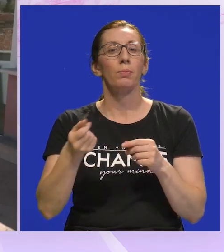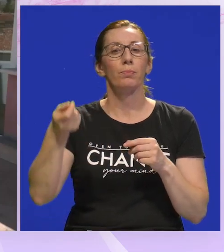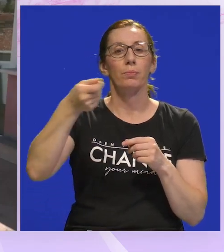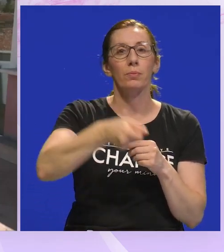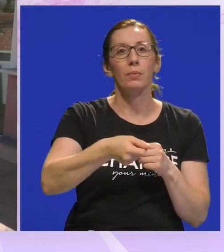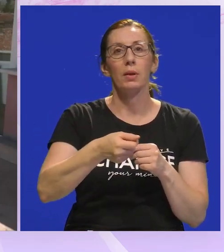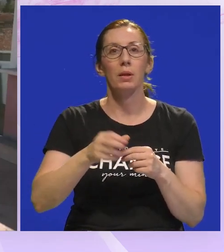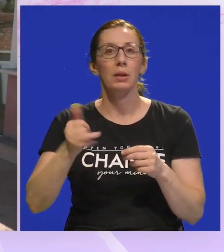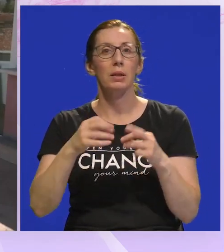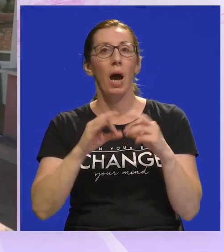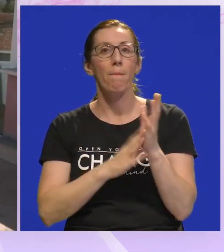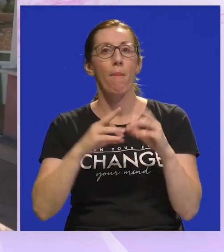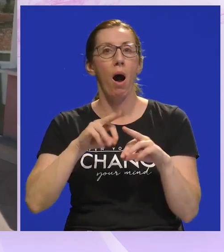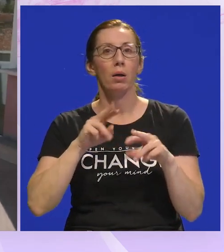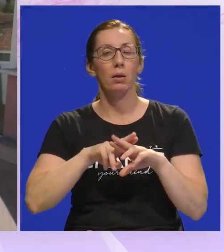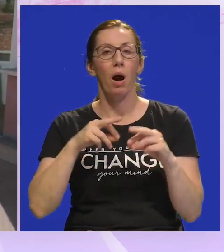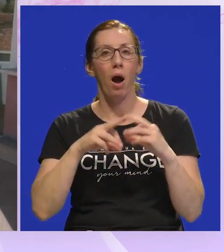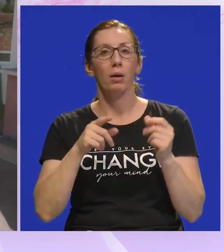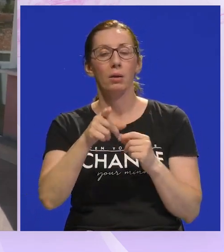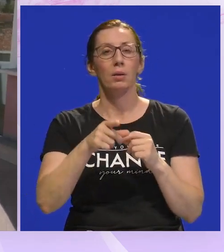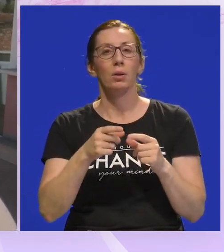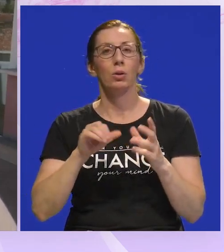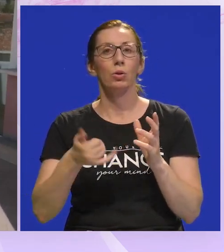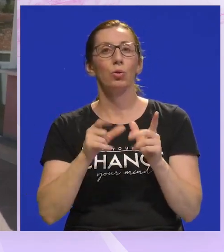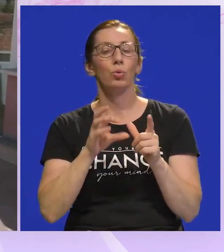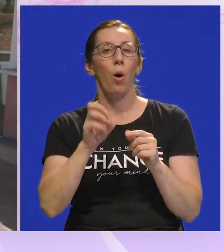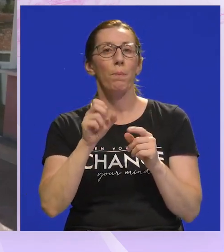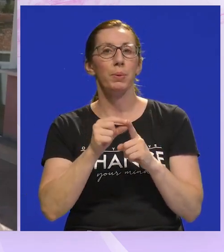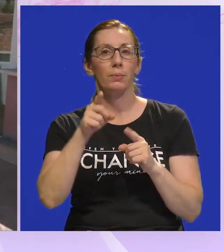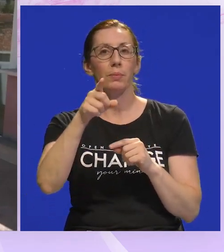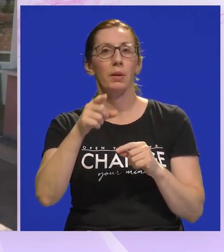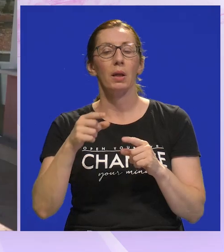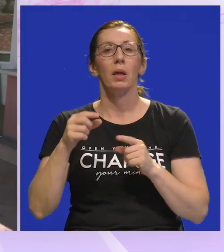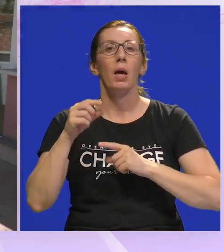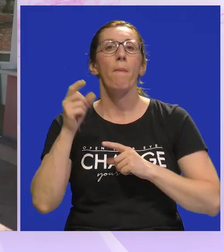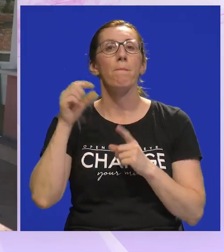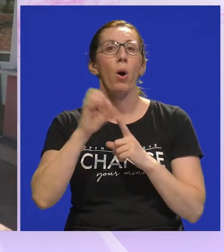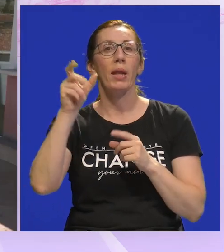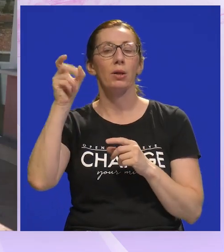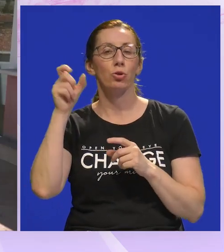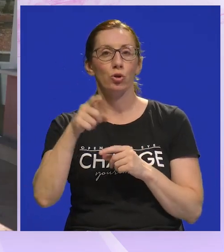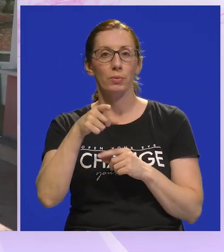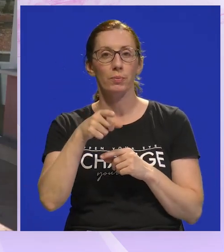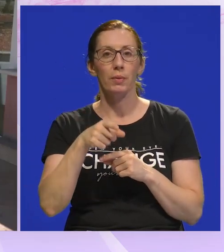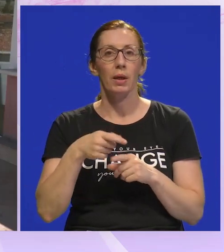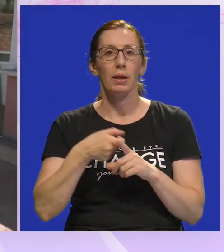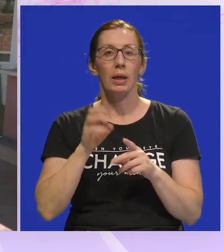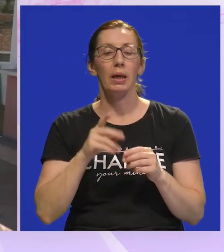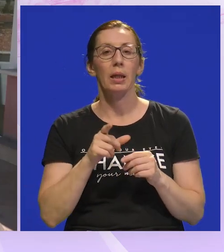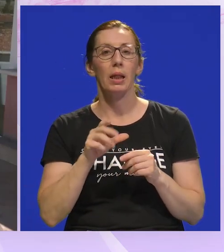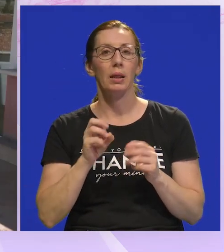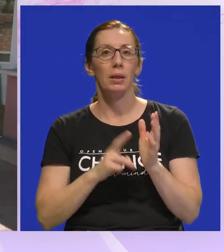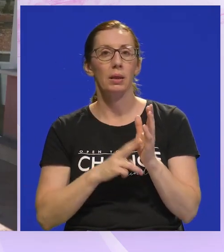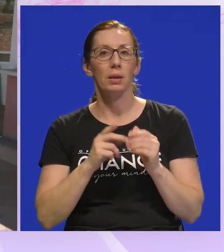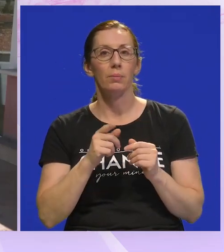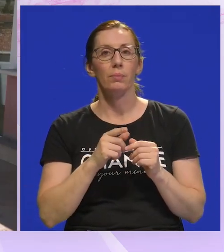jedan sponzor, a to je Yamaha Europe, koji je za koncert u Poreču u Eufrazijani, gdje je nastupio gospodin